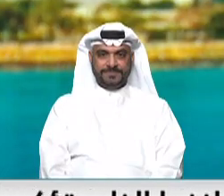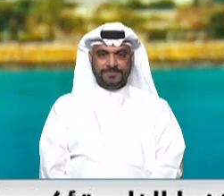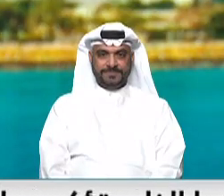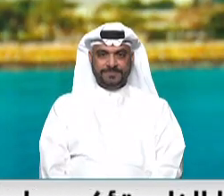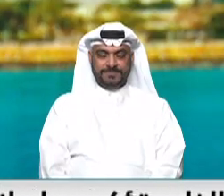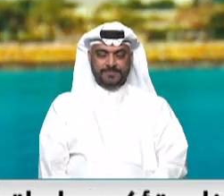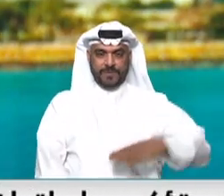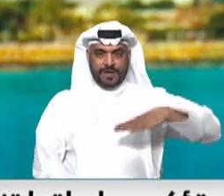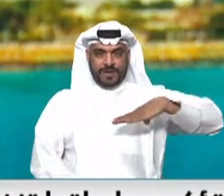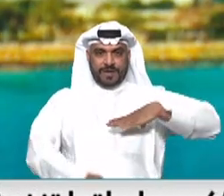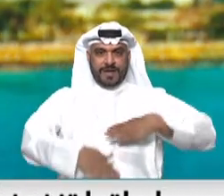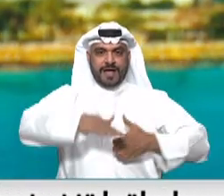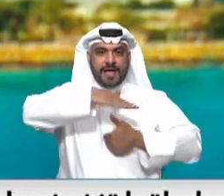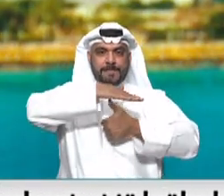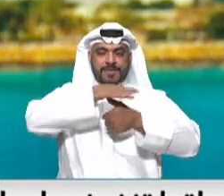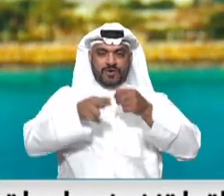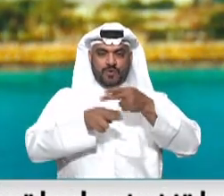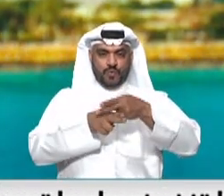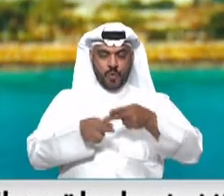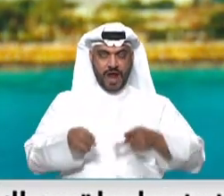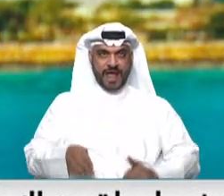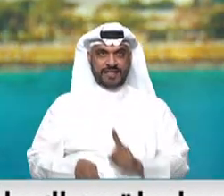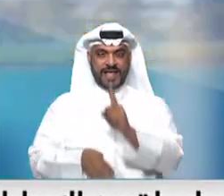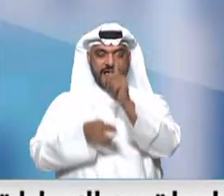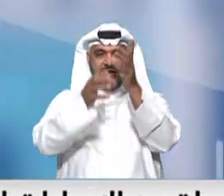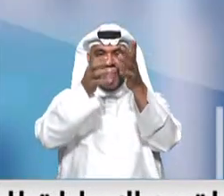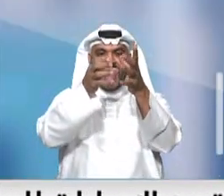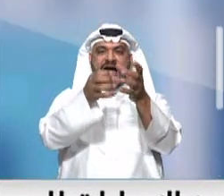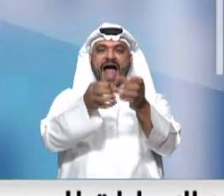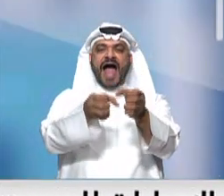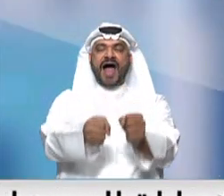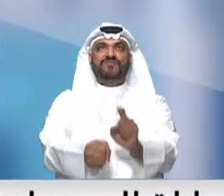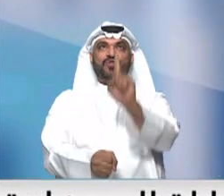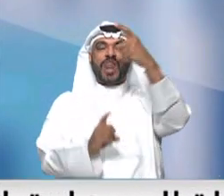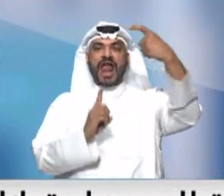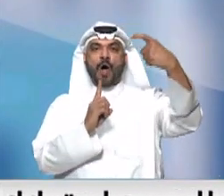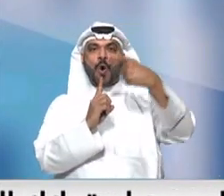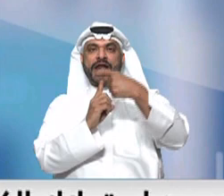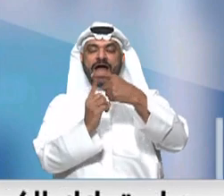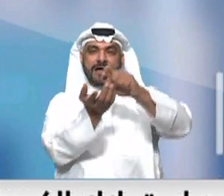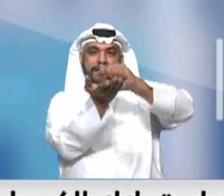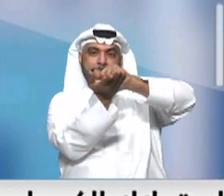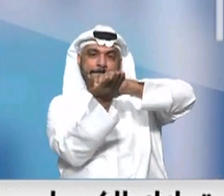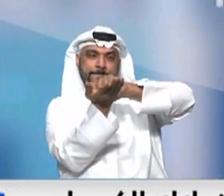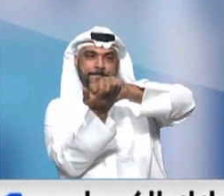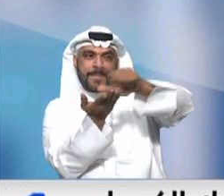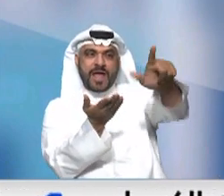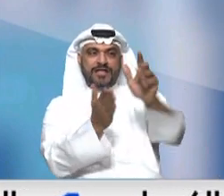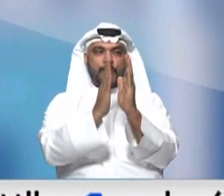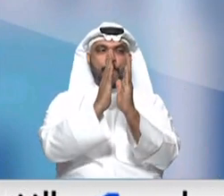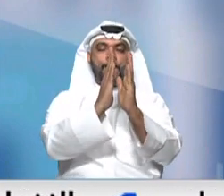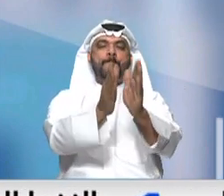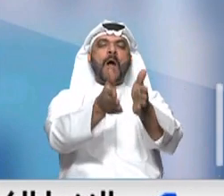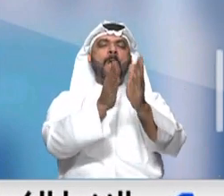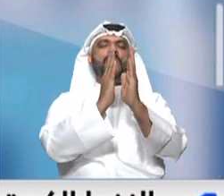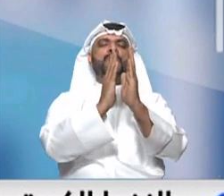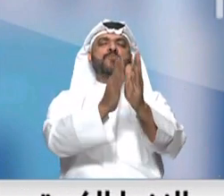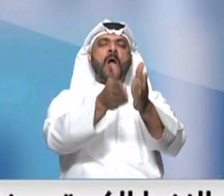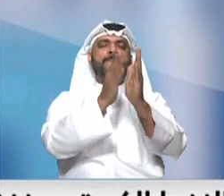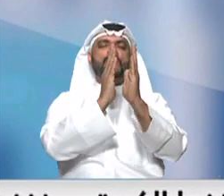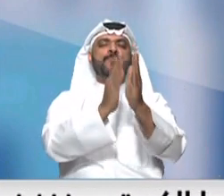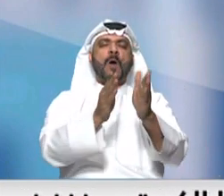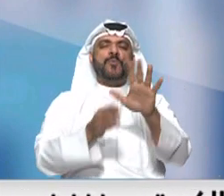بعث حضره صاحب السمو امير البلاد الشيخ مشعل الاحمد الجابر الصباح حفظه الله ورعاه ببرق تهنئه الى